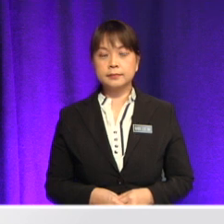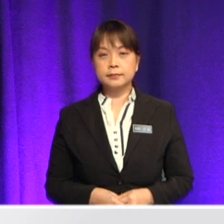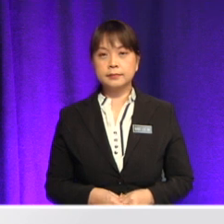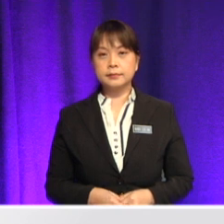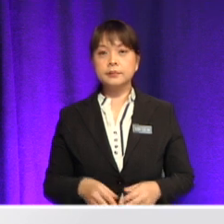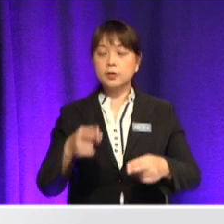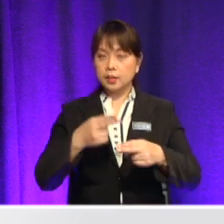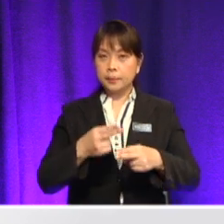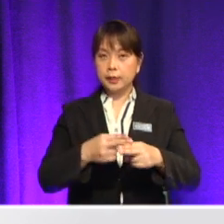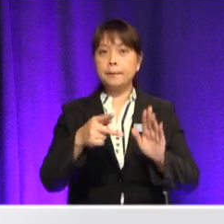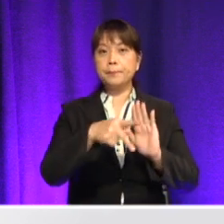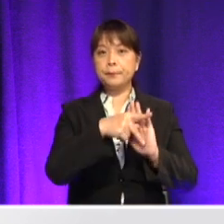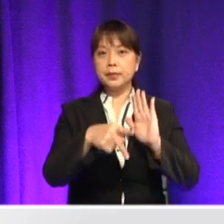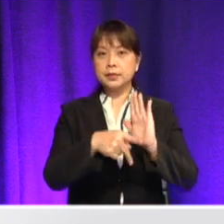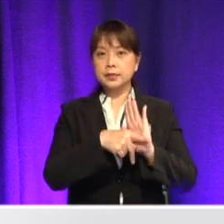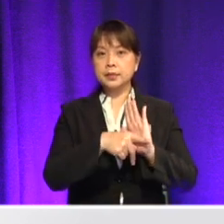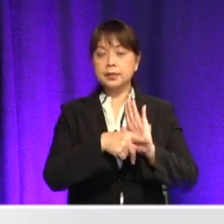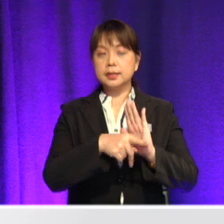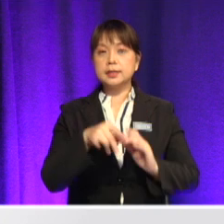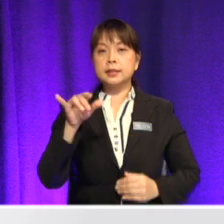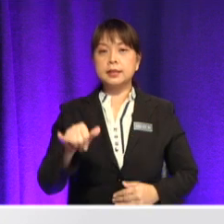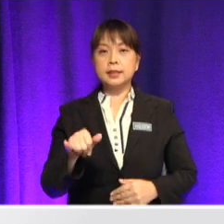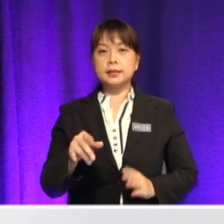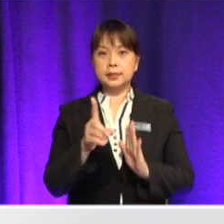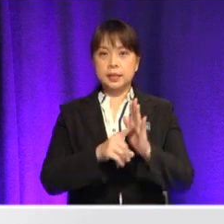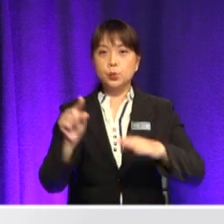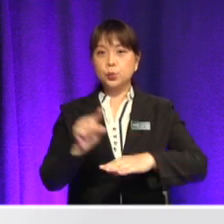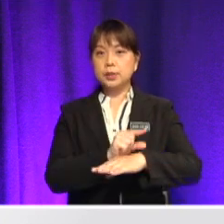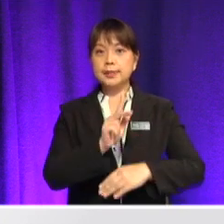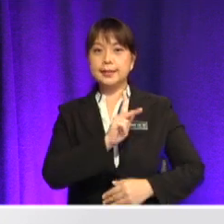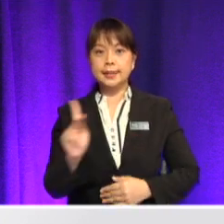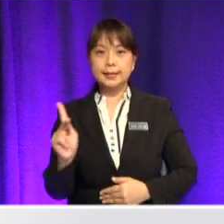yang digunakan dalam sistem hidrolik ini